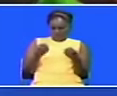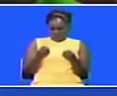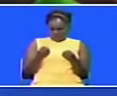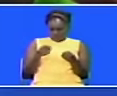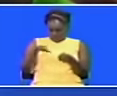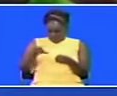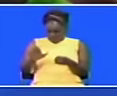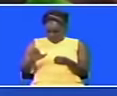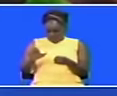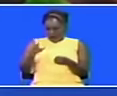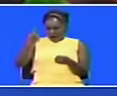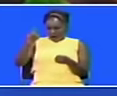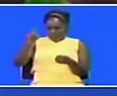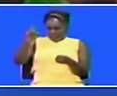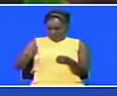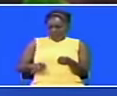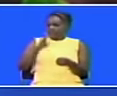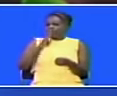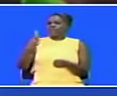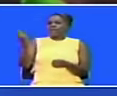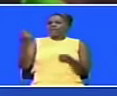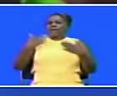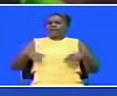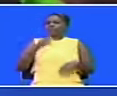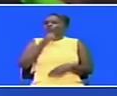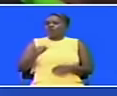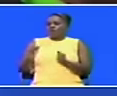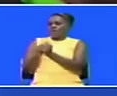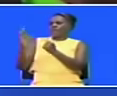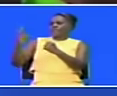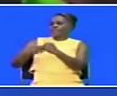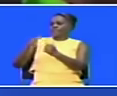she must be a Kenyan of 18 years of age and above,